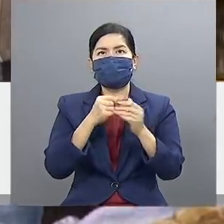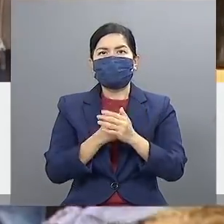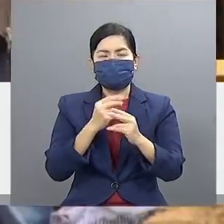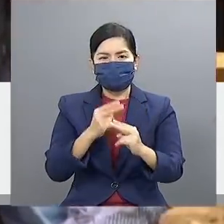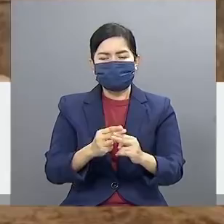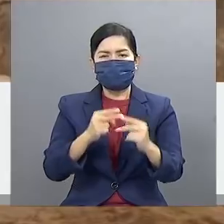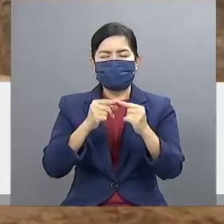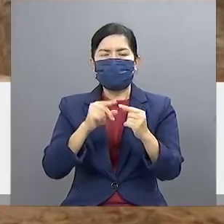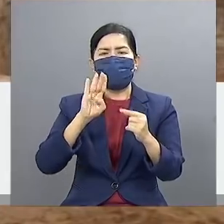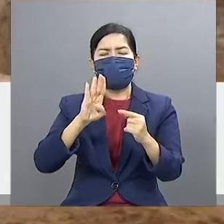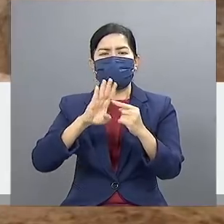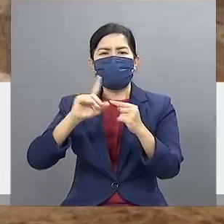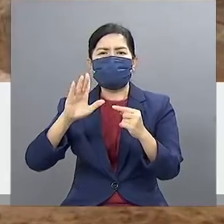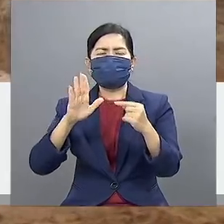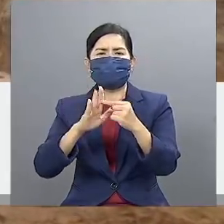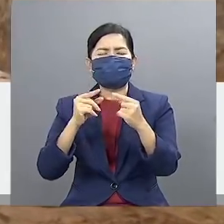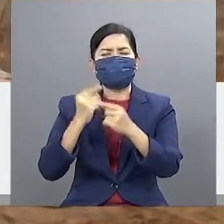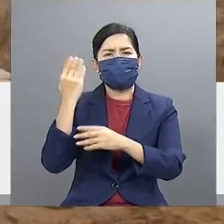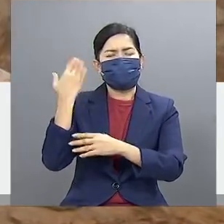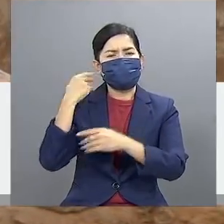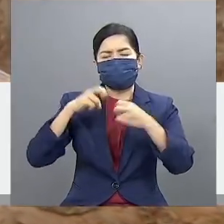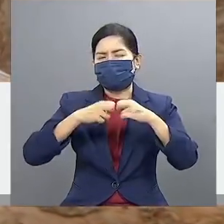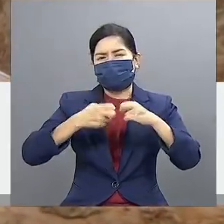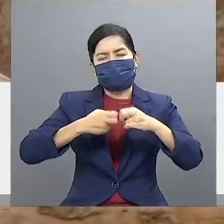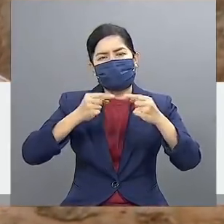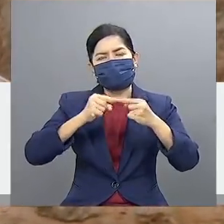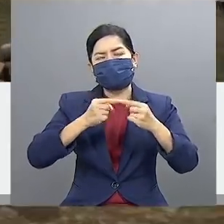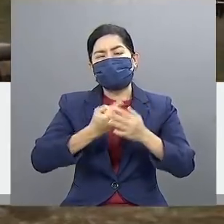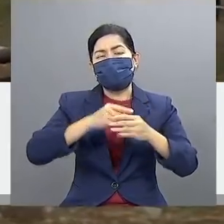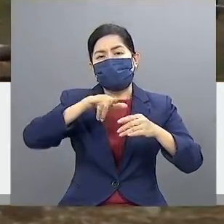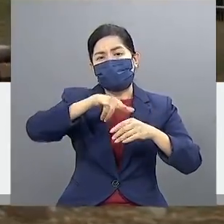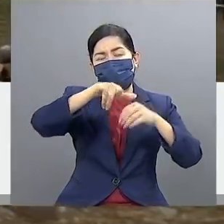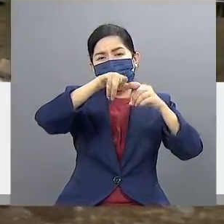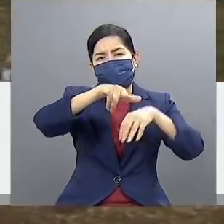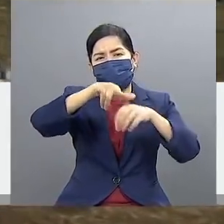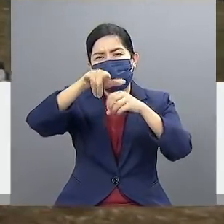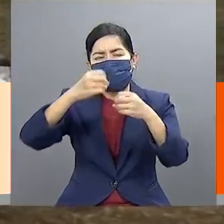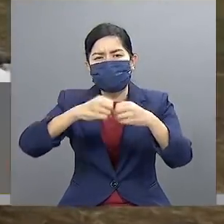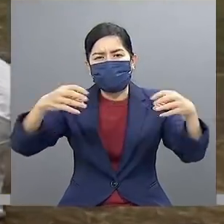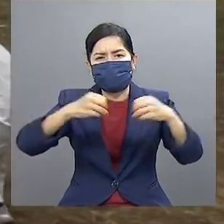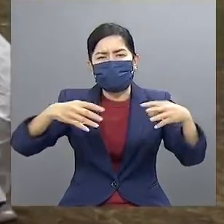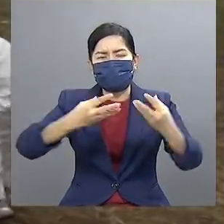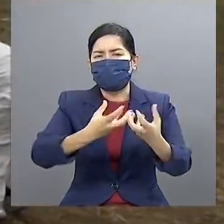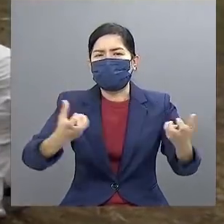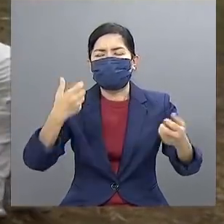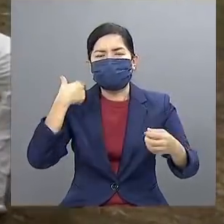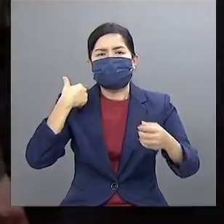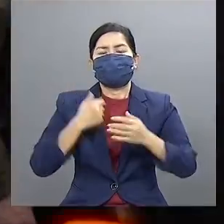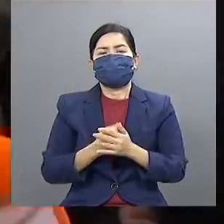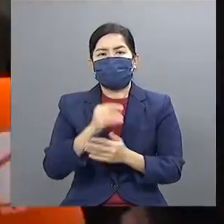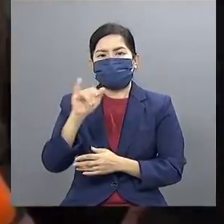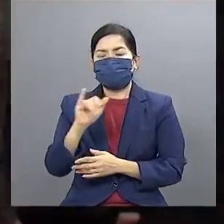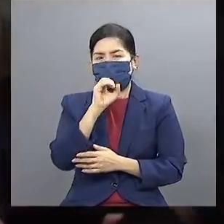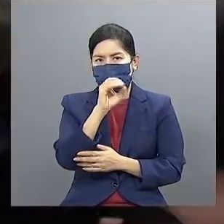จำนวนมากโดยระบุว่าสหภาพยุโรปจะช่วยเหลือยูเครนอย่างที่ไม่เคยมีมาก่อนรวมทั้งสนับสนุนด้านการทหารอย่